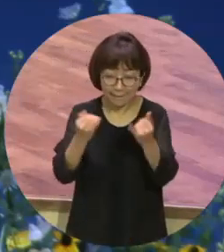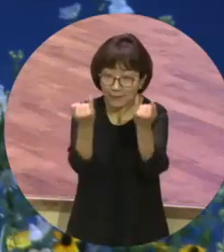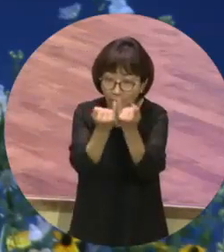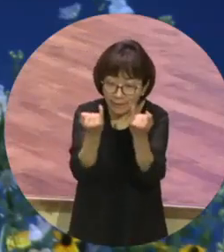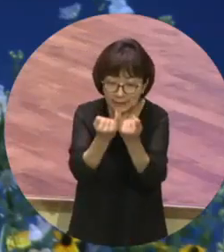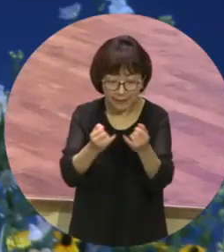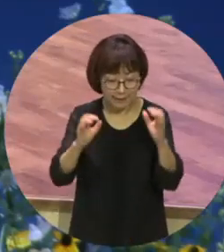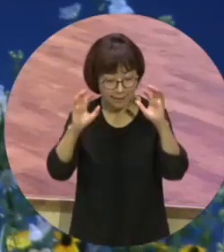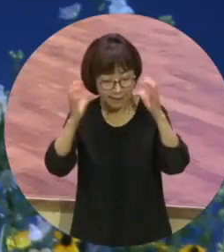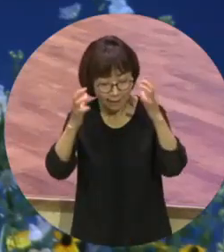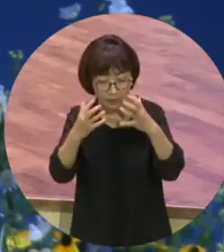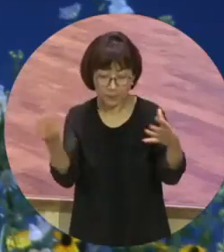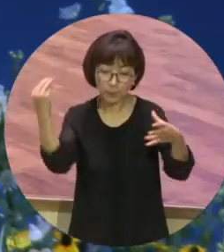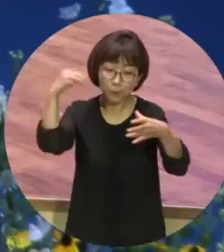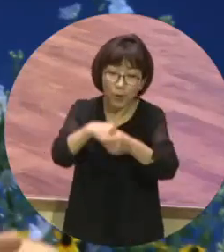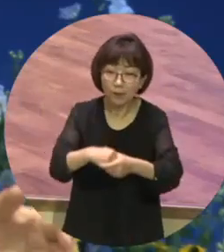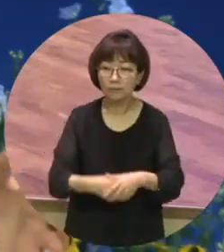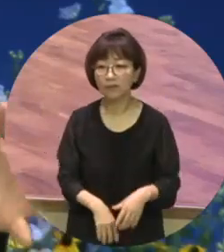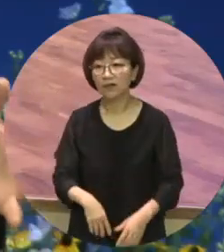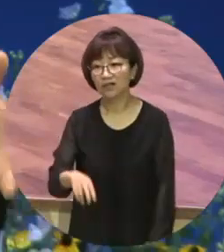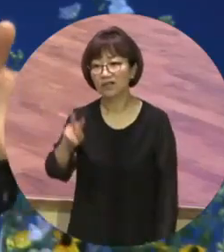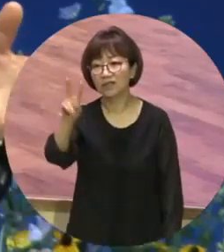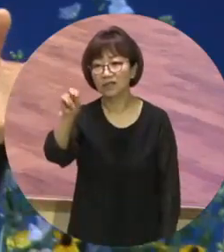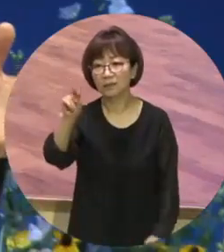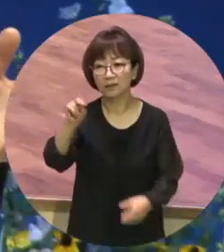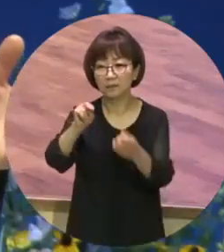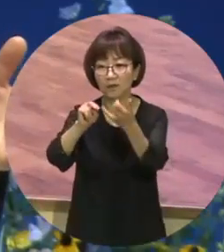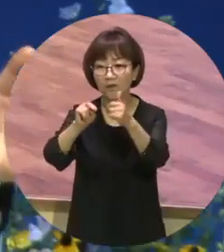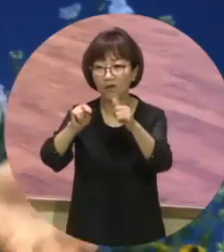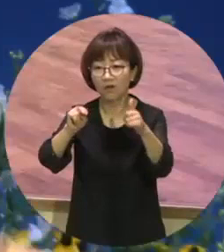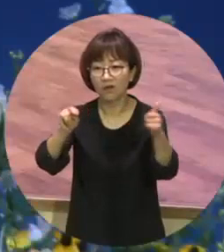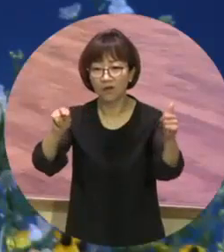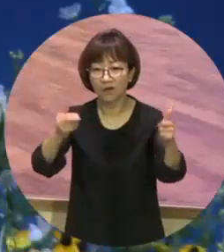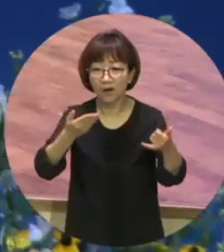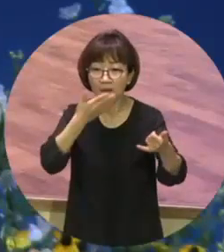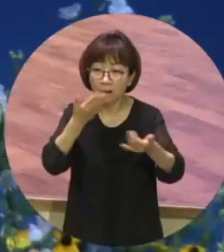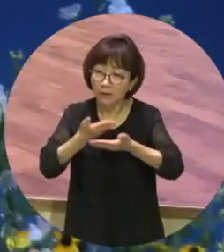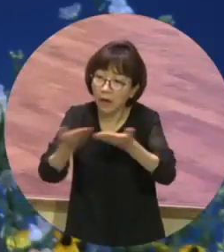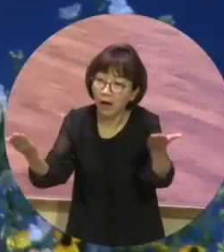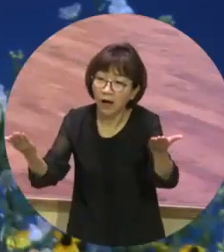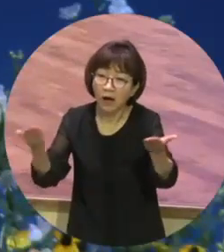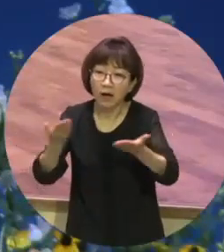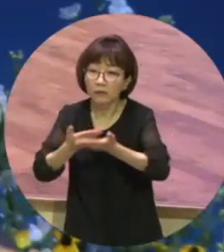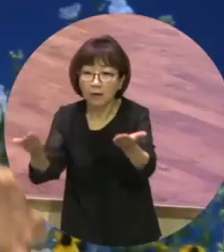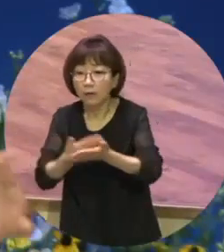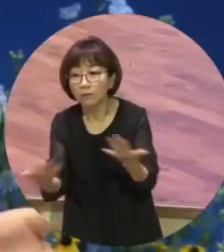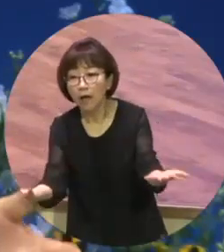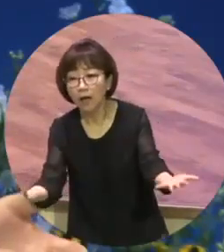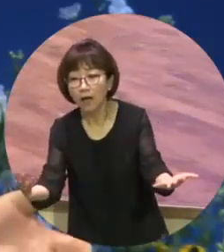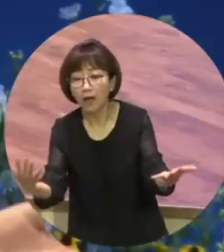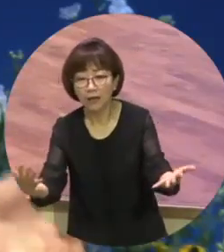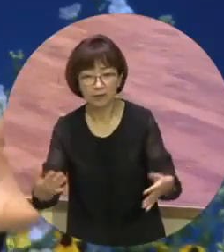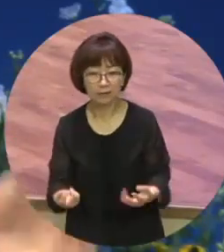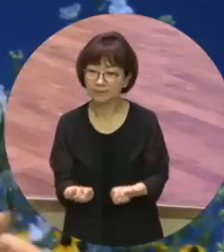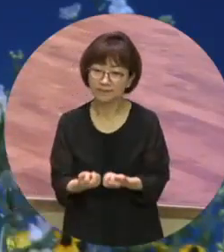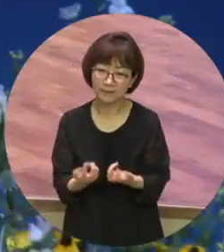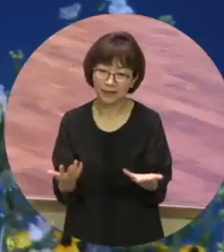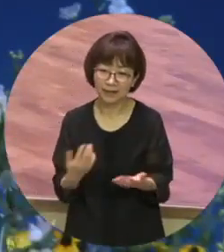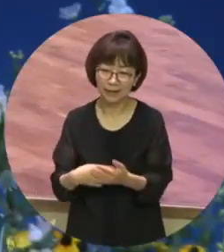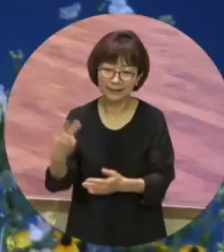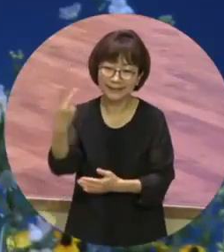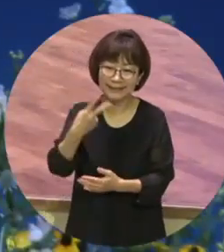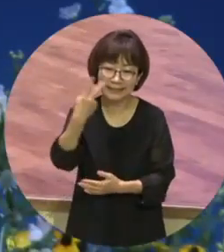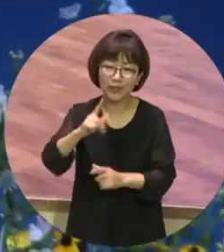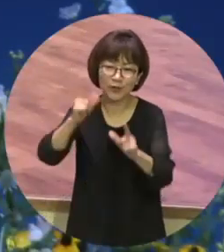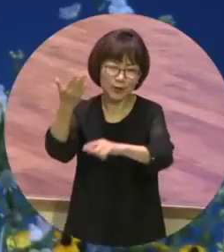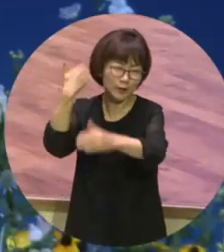여자들을 포함해서 2만 명이 넘는데 2만 명을 당장 한 끼 대접할 식당이 어디에서 우리나라도 현실적으로도 없는 거예요. 그때 2000년 전에